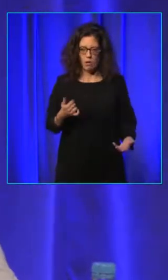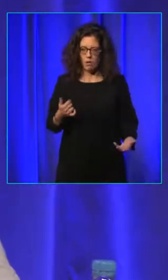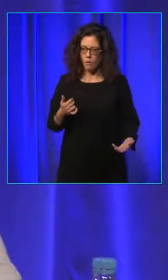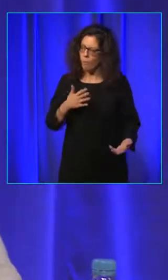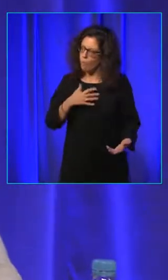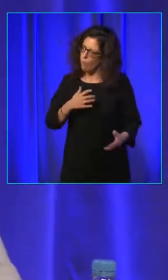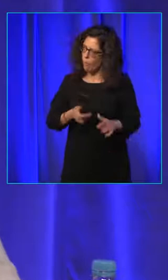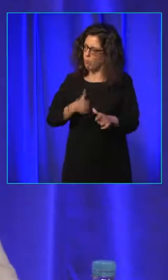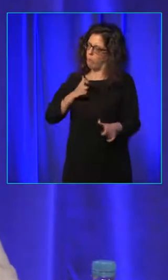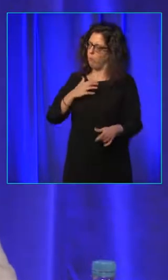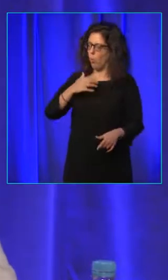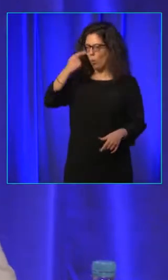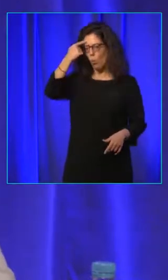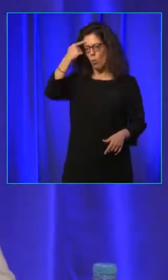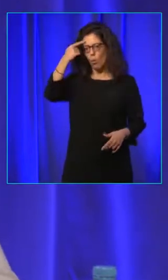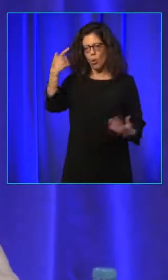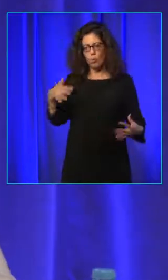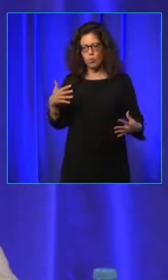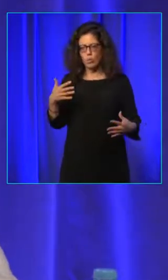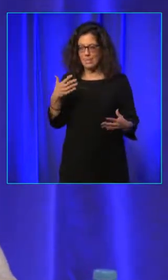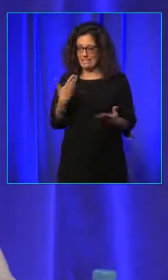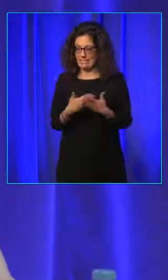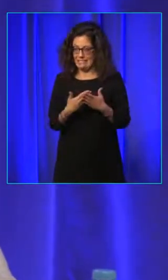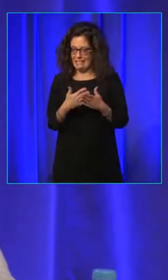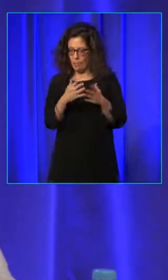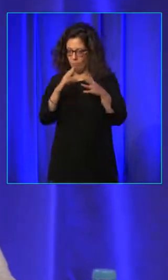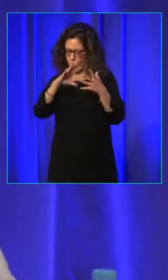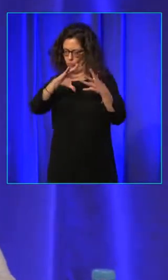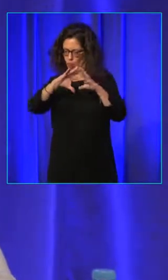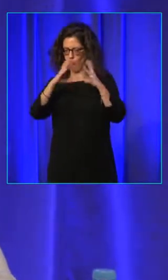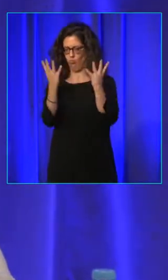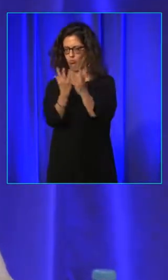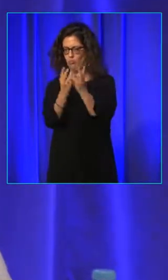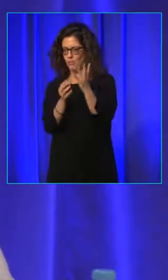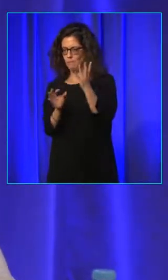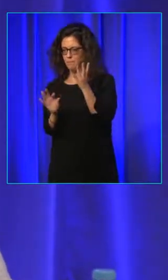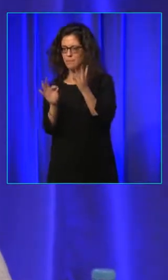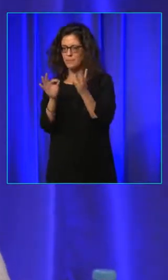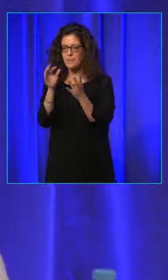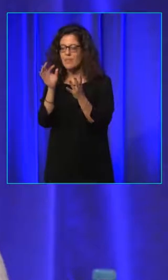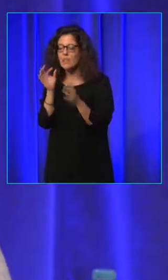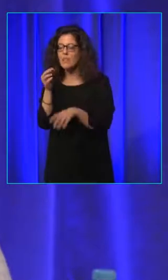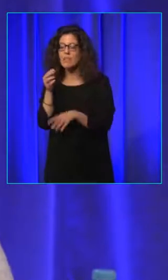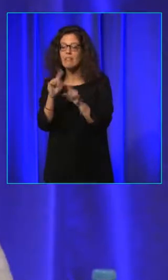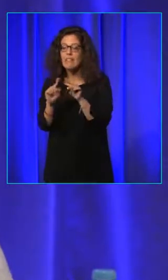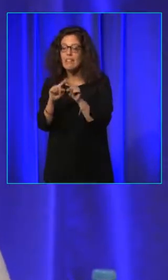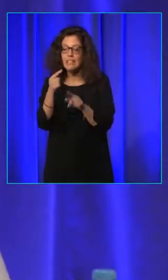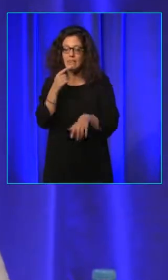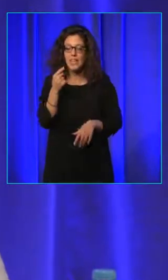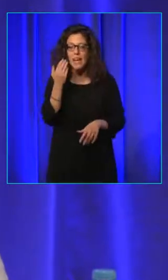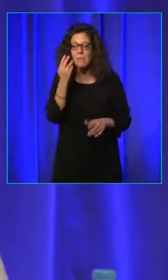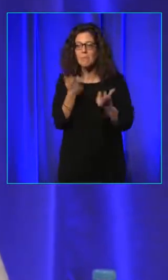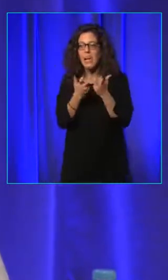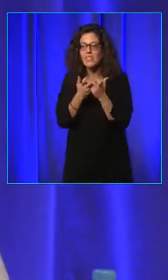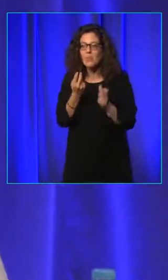impact. Travailler sur une submodalité, quand je dis oui, t'es nul. Vous voyez, il y a un